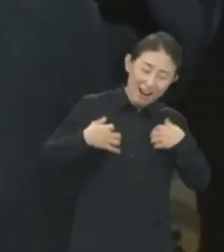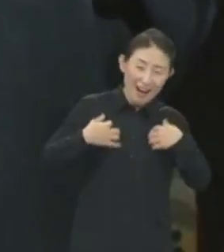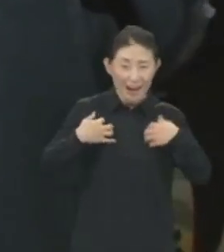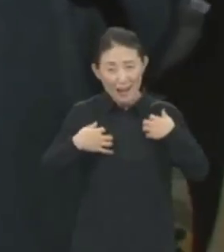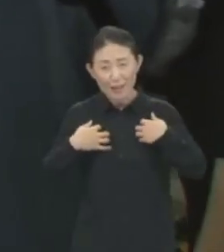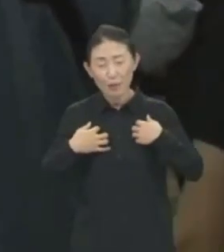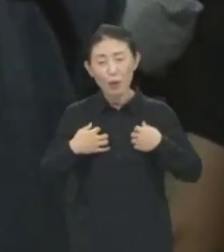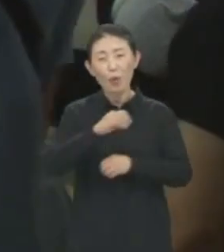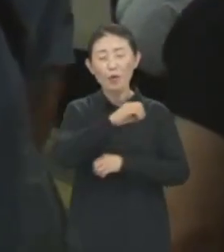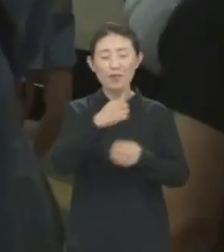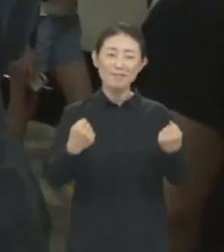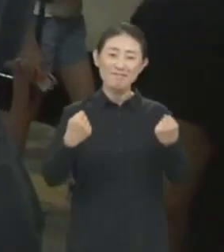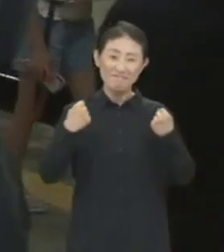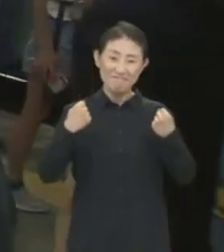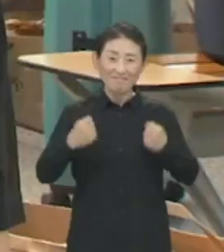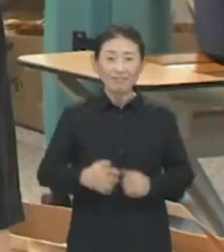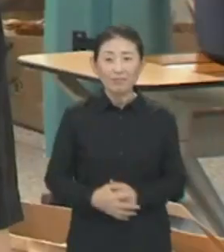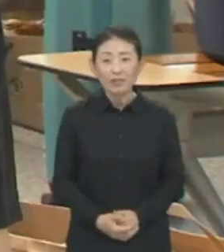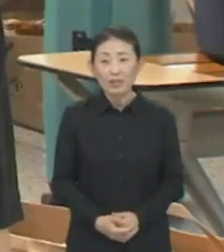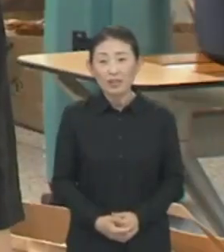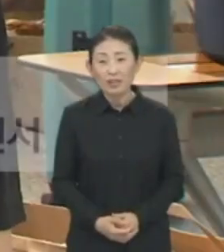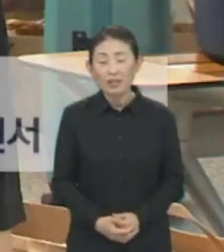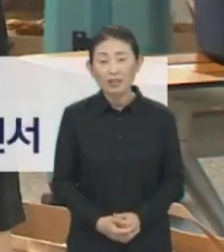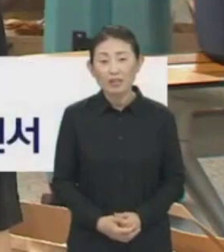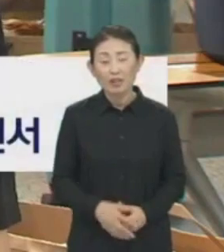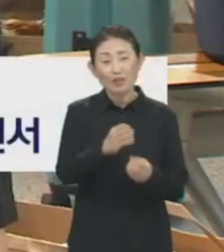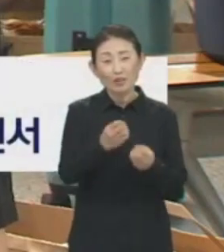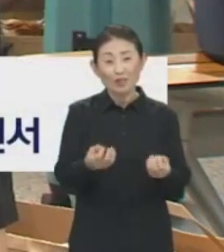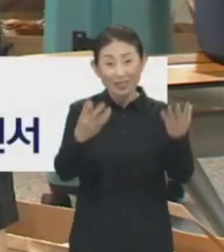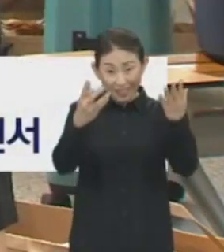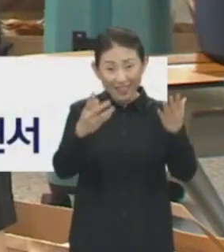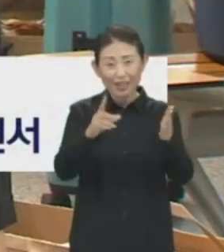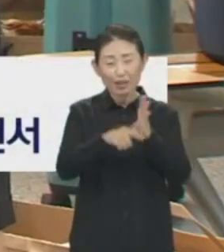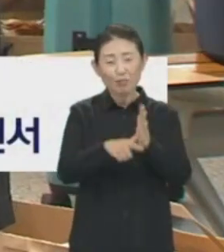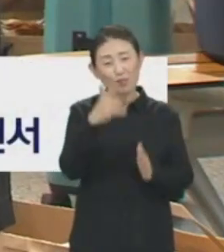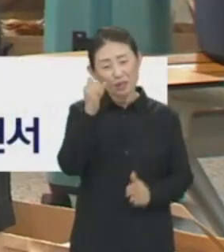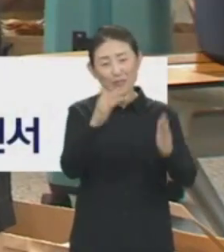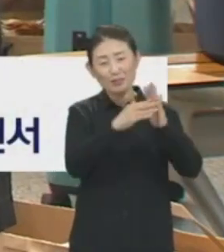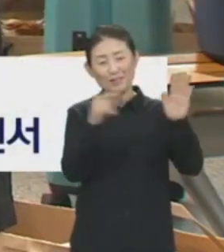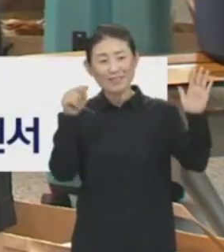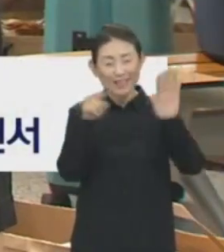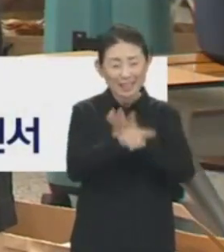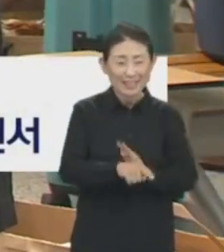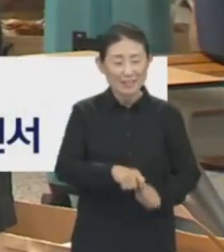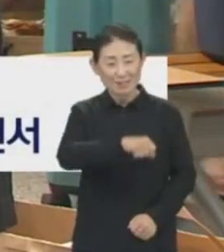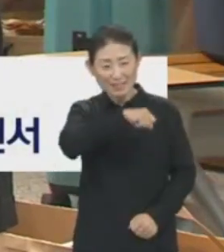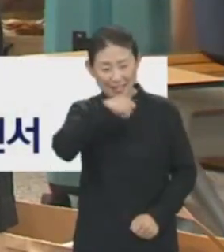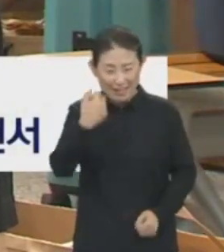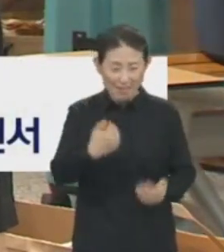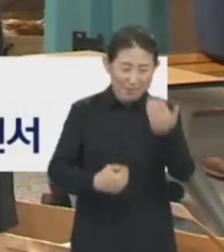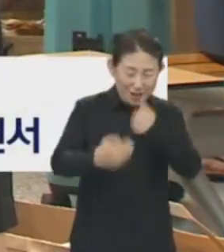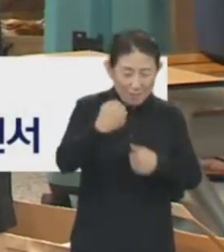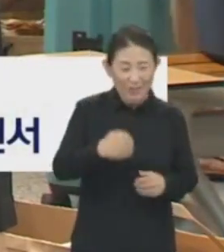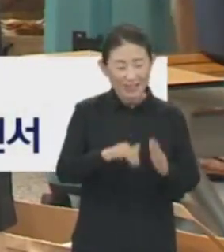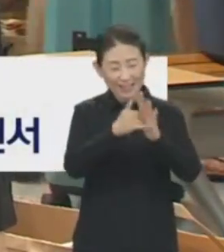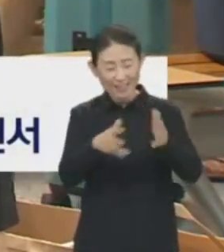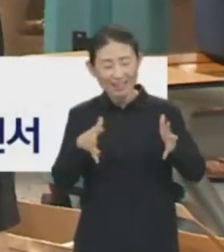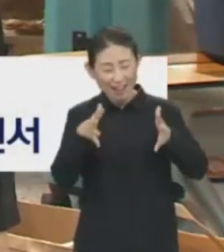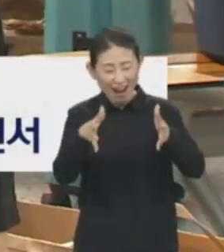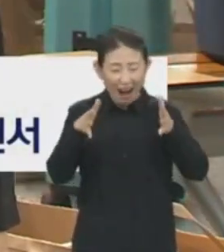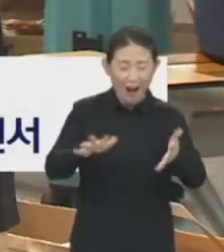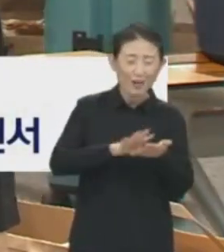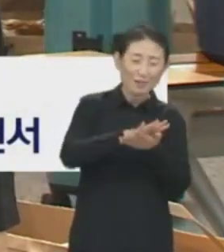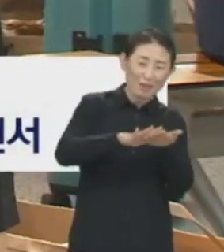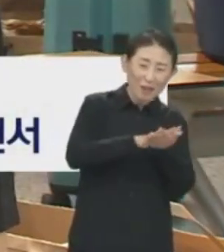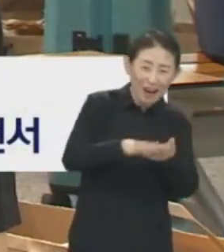큰 힘이 됐습니다. 추석에 와서 부모님이 해주신 맛있는 밥 먹고 또 가족들 간만에 다 모여서 얘기도 하고 같이 뭐